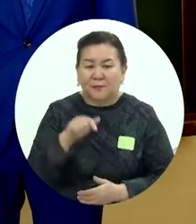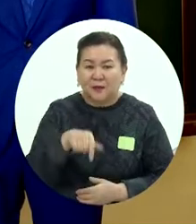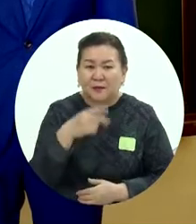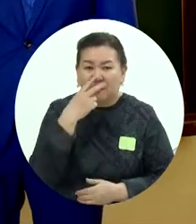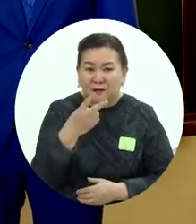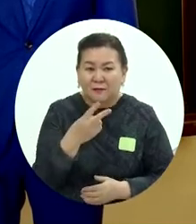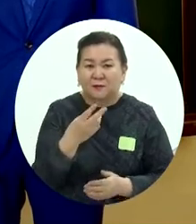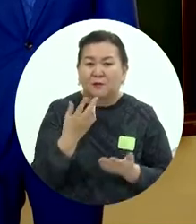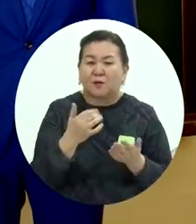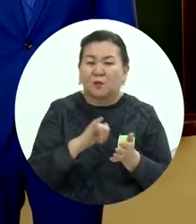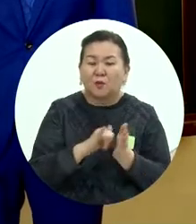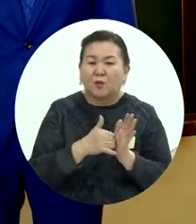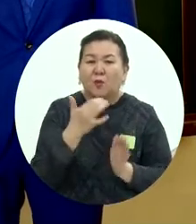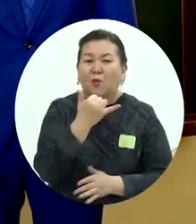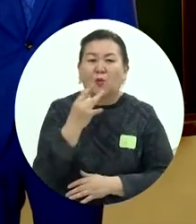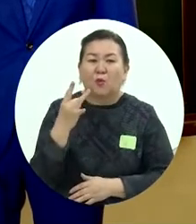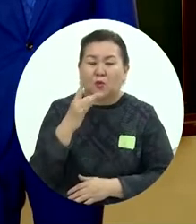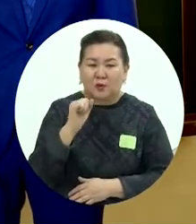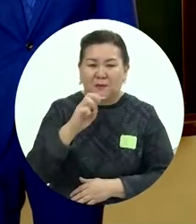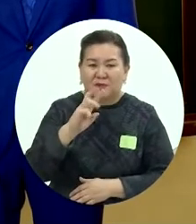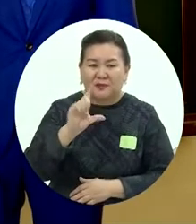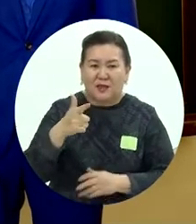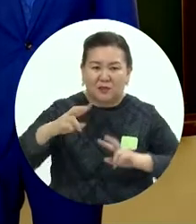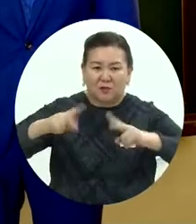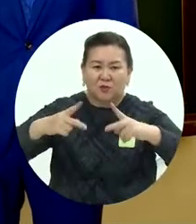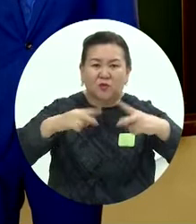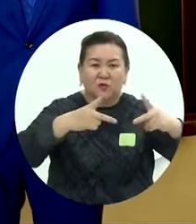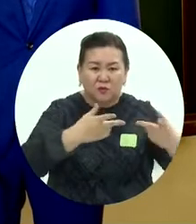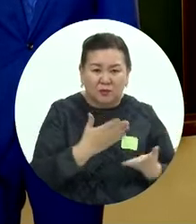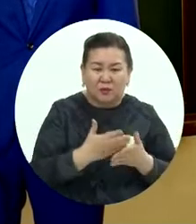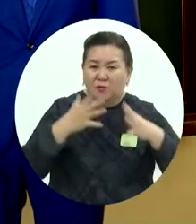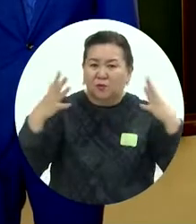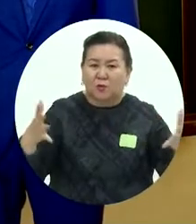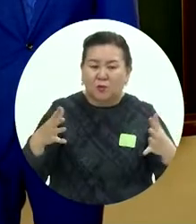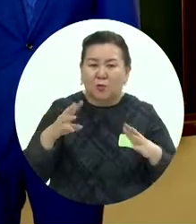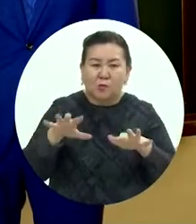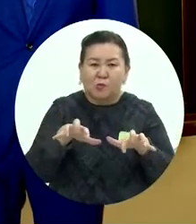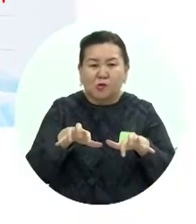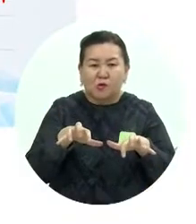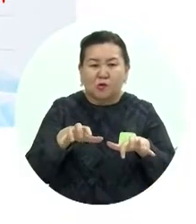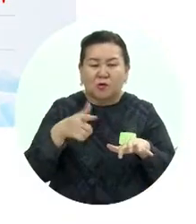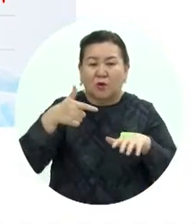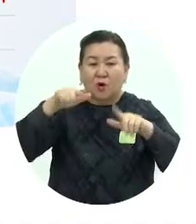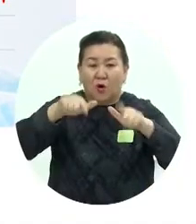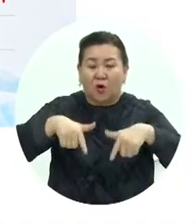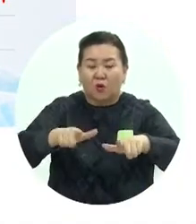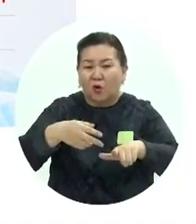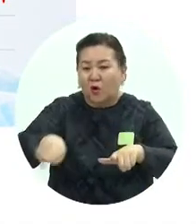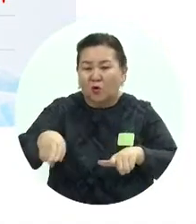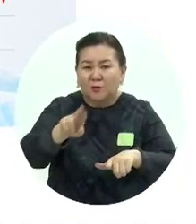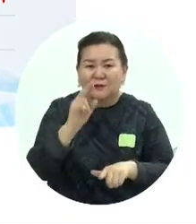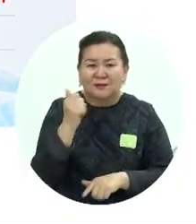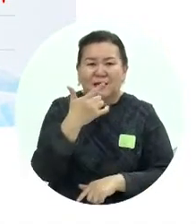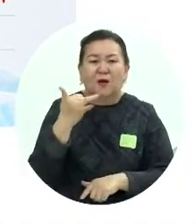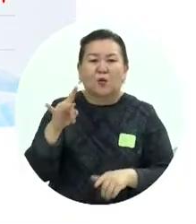За үүний нэг шалтгаан нь бол уур амьсгалын өөрчлөлт дэлхийн дулаарл. За үүнийг томоохон мөсөн голуудын ойролцоо орших цаг